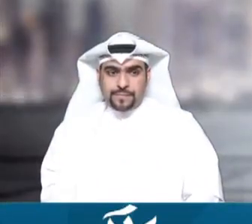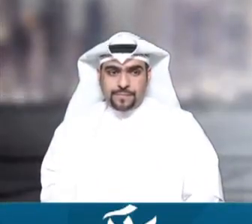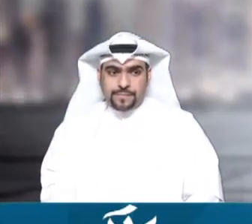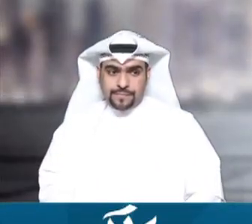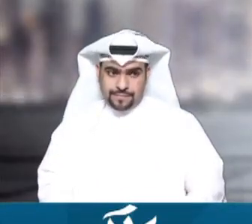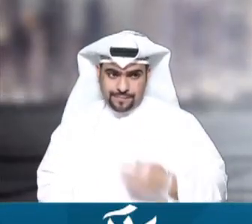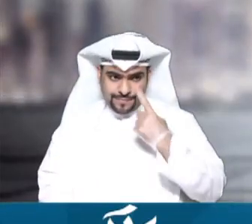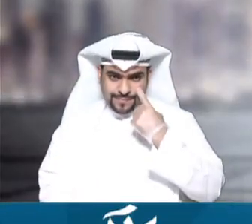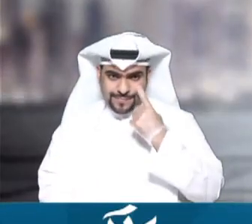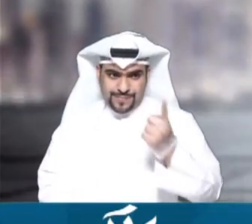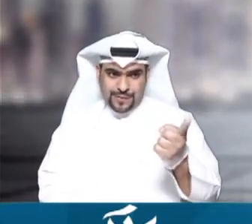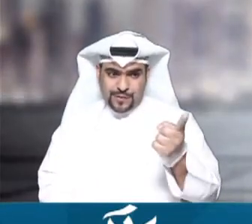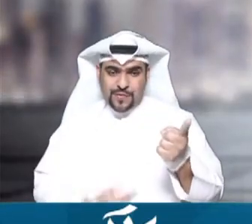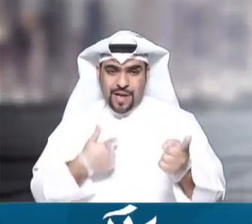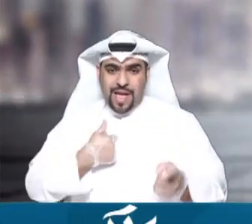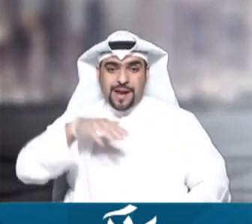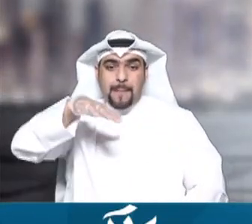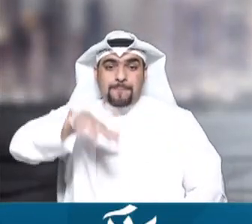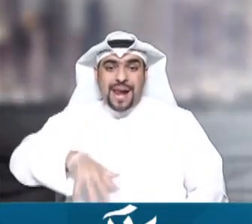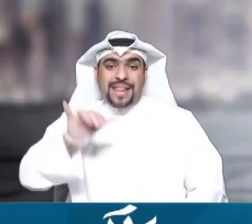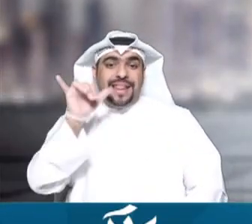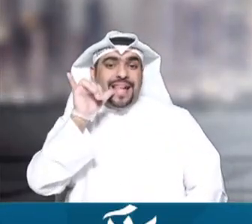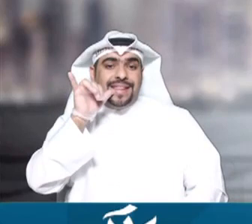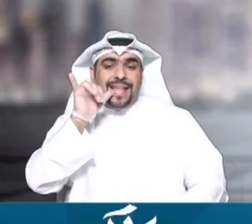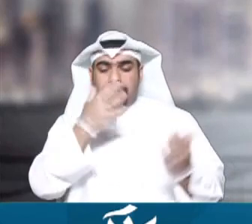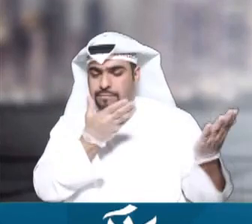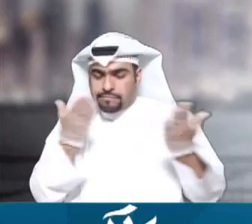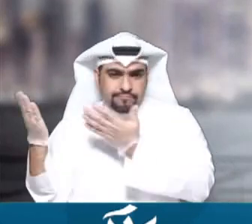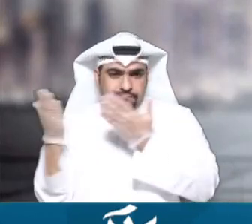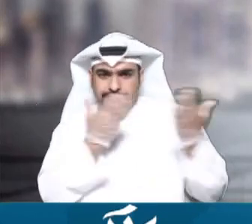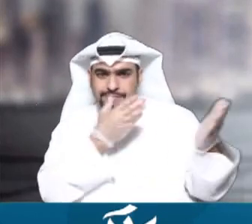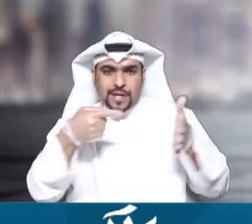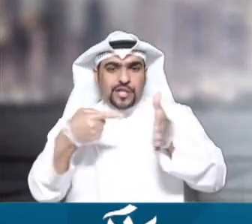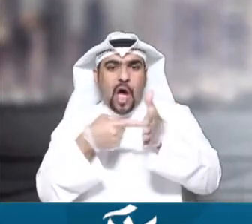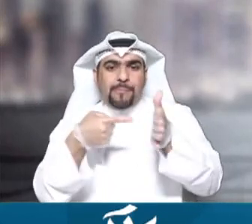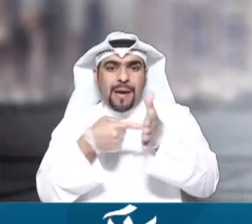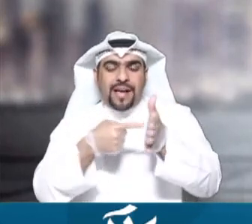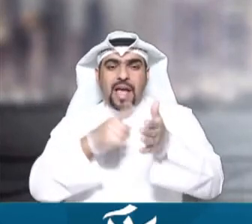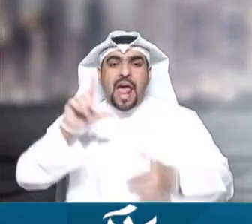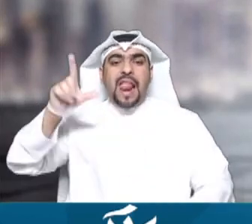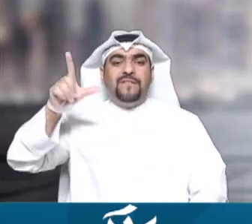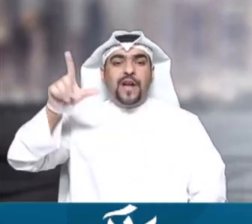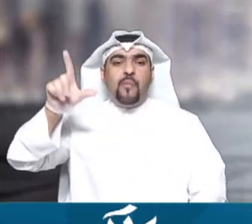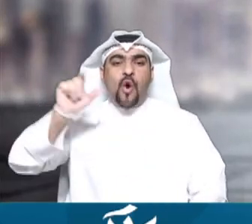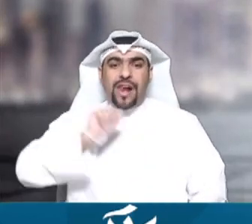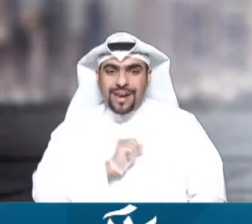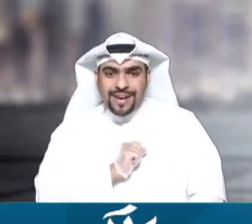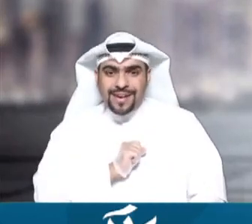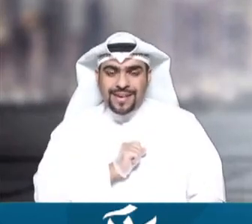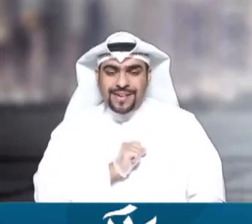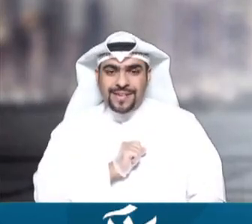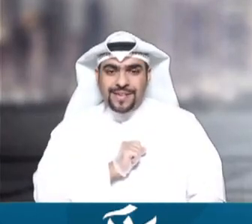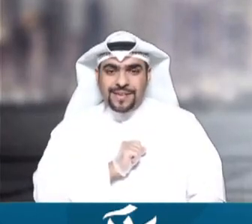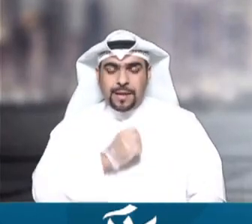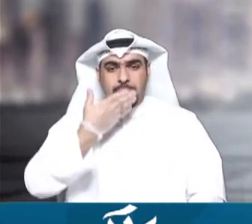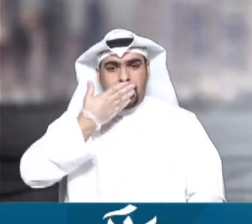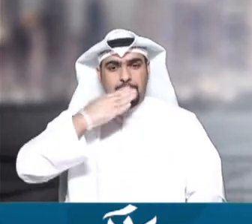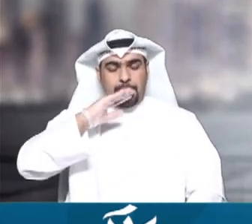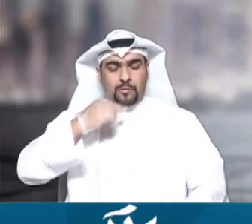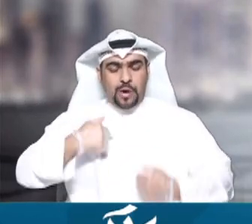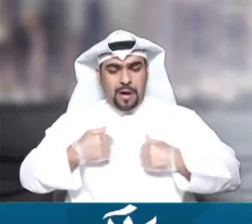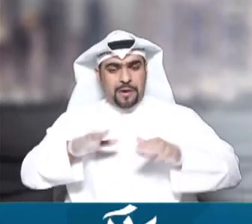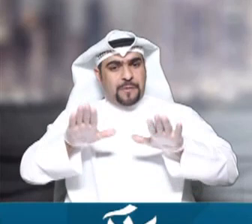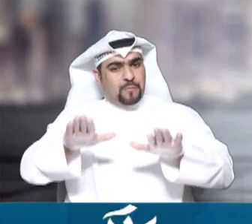طالب علي بن حيدر من المملكة المتحدة في ليفربول تحديدا من جامعة جون موريس يونيفرسيتي، حاب